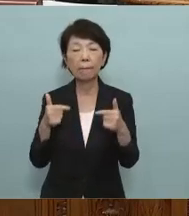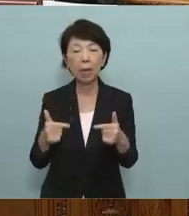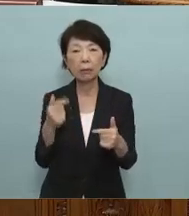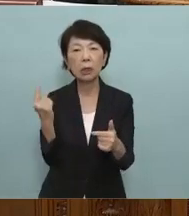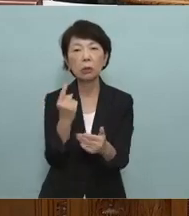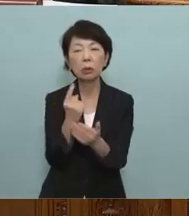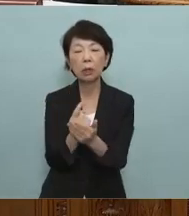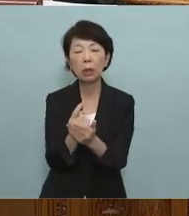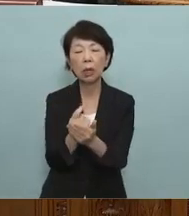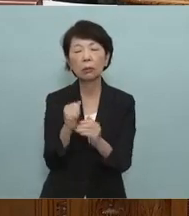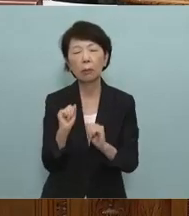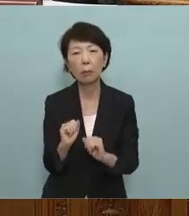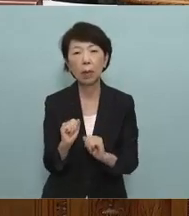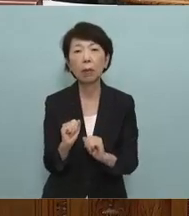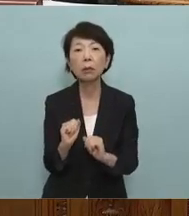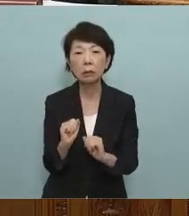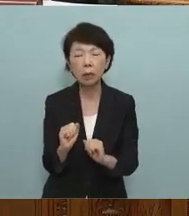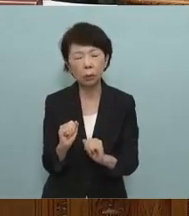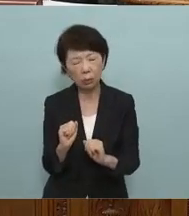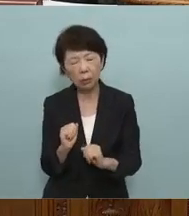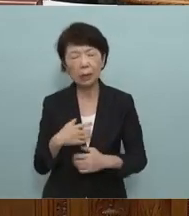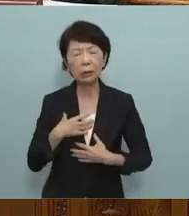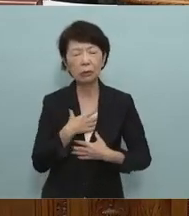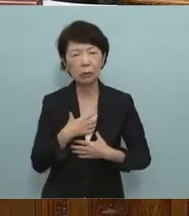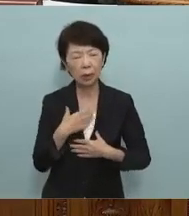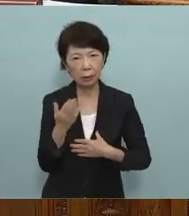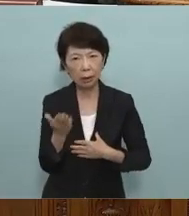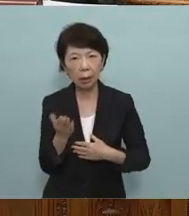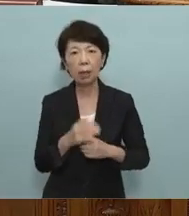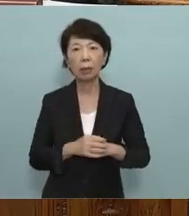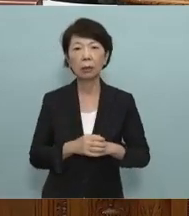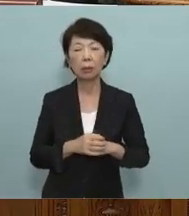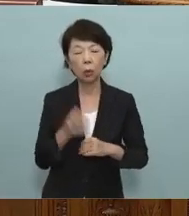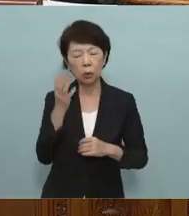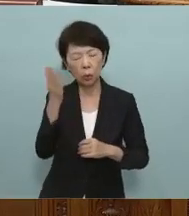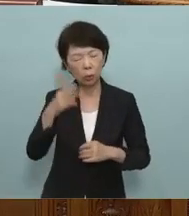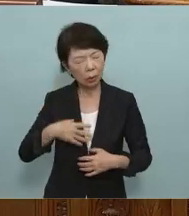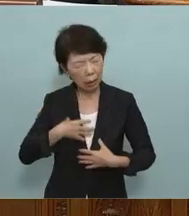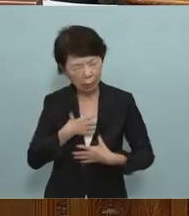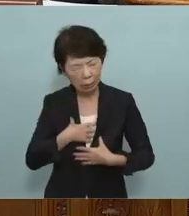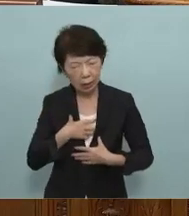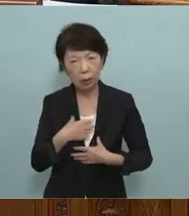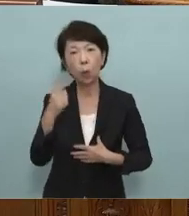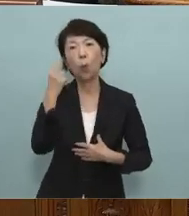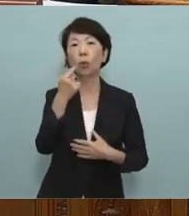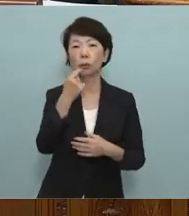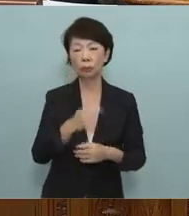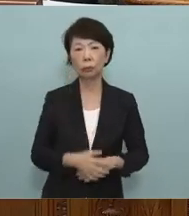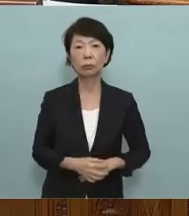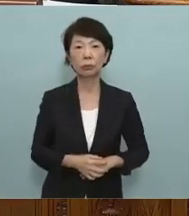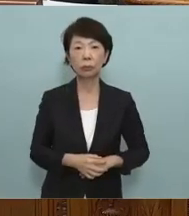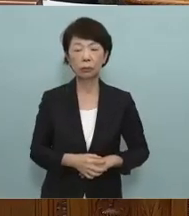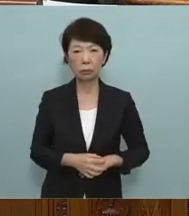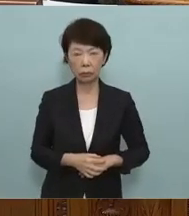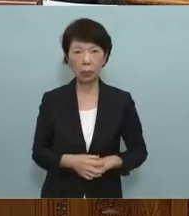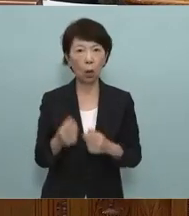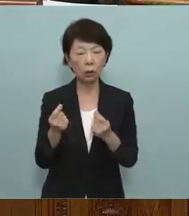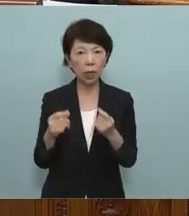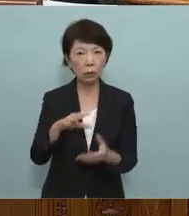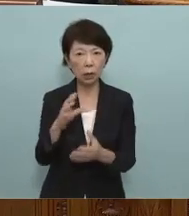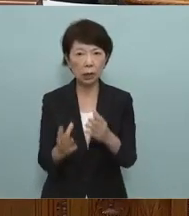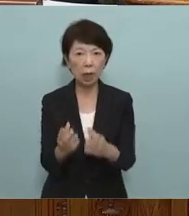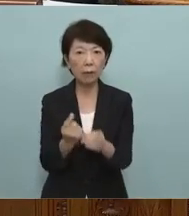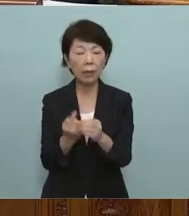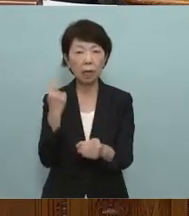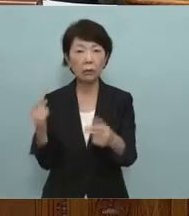残され、どんなに心細く苦しかったか、胸が締め付けられる思いです。同様の事件は、